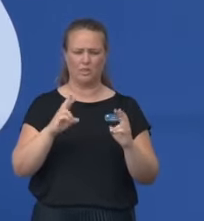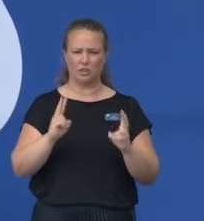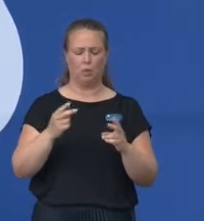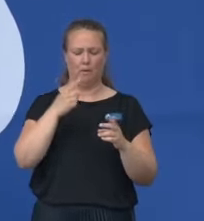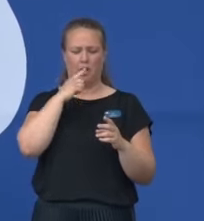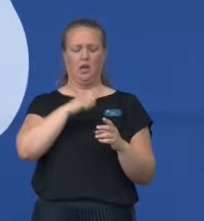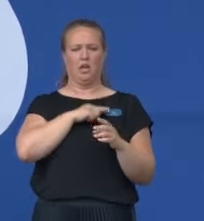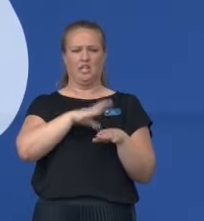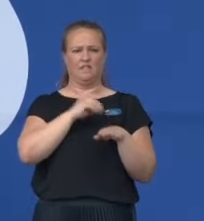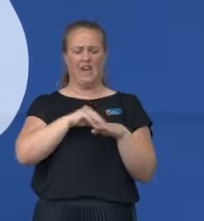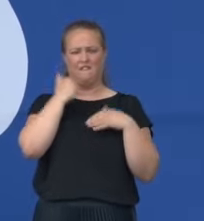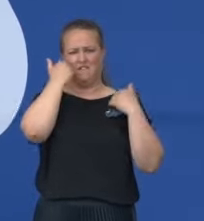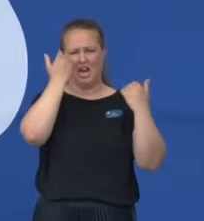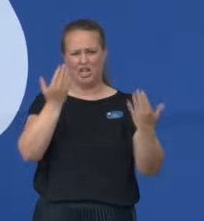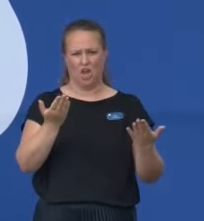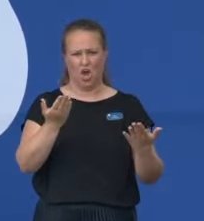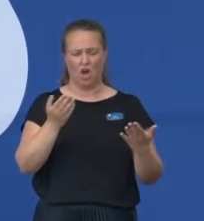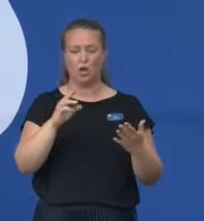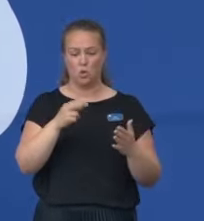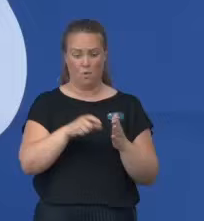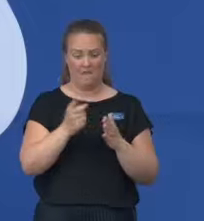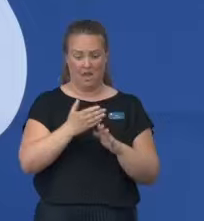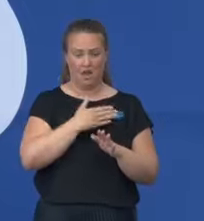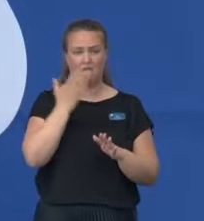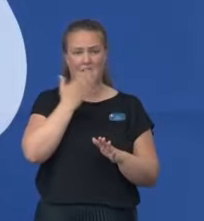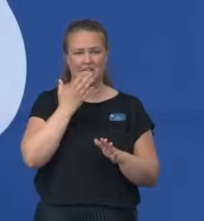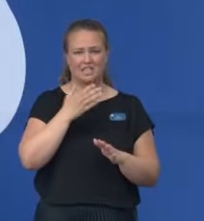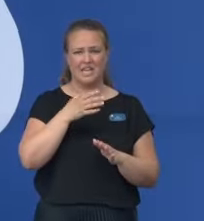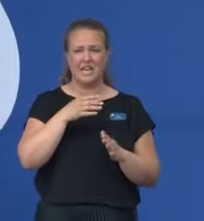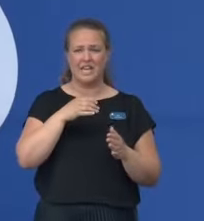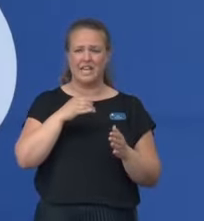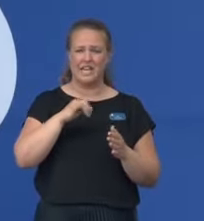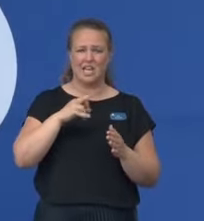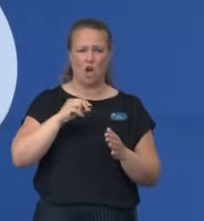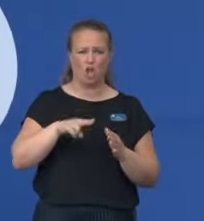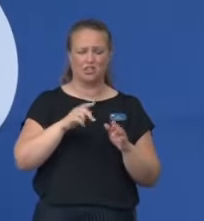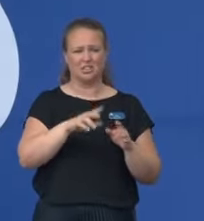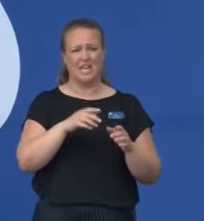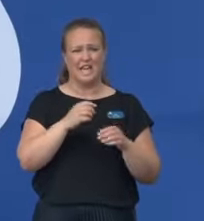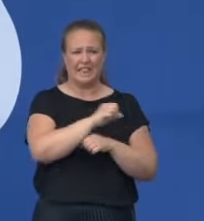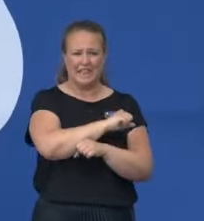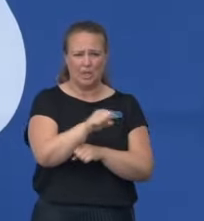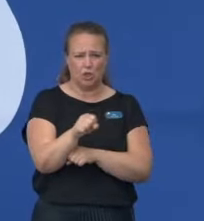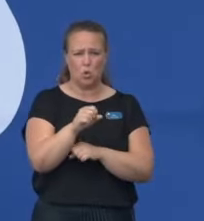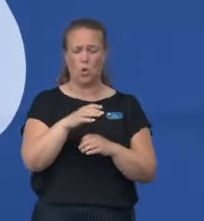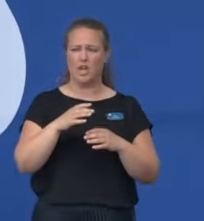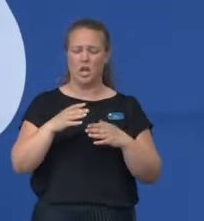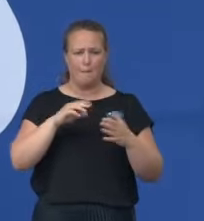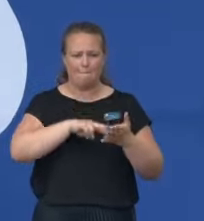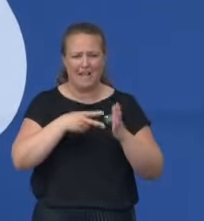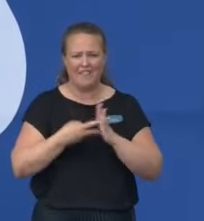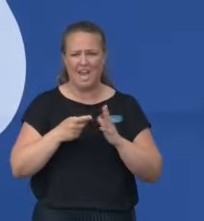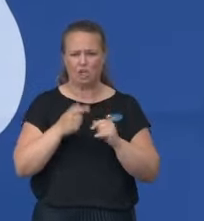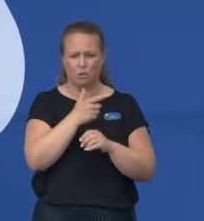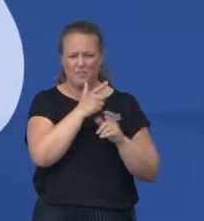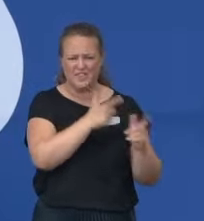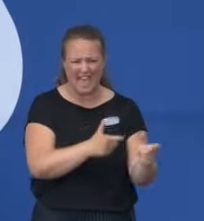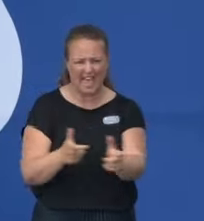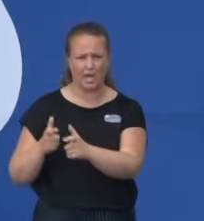veckan har vi läst om att alltså den iranska diktaturen finansierar terrorattacker i Sverige. Vi vet att Ryssland använder